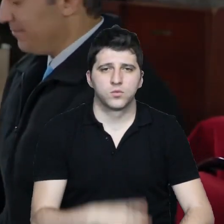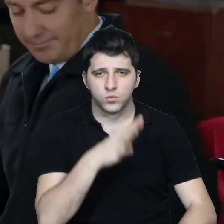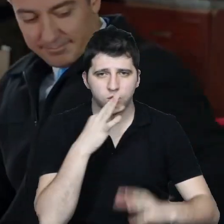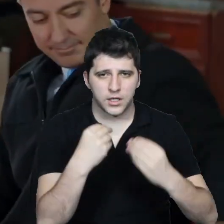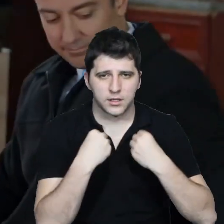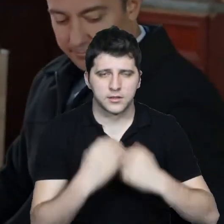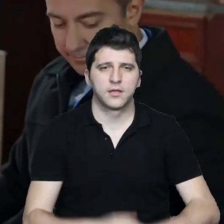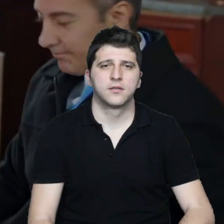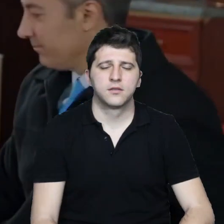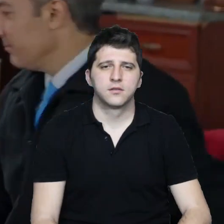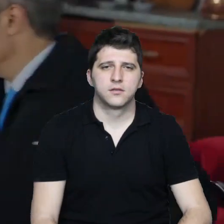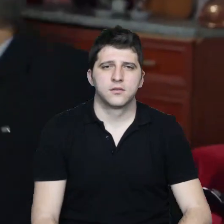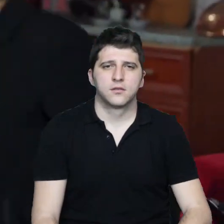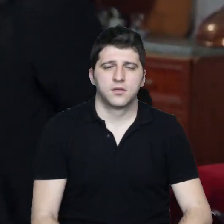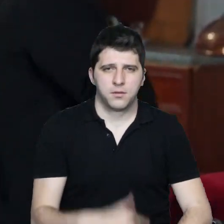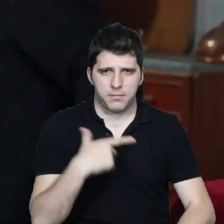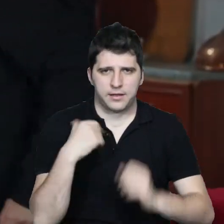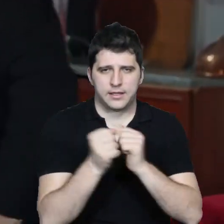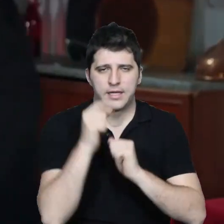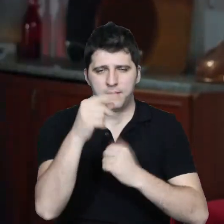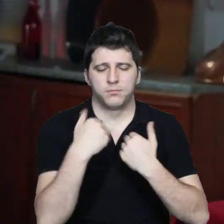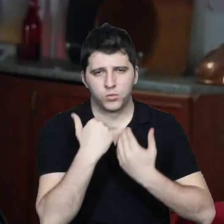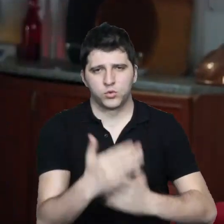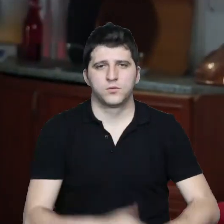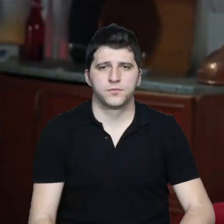Müsaadenizle. Ben de eşlik edeyim size.